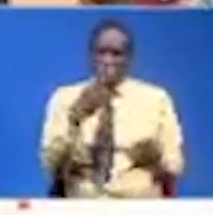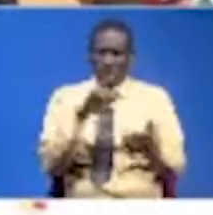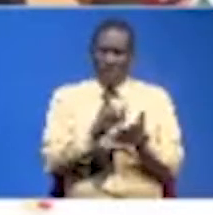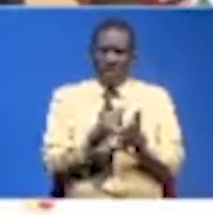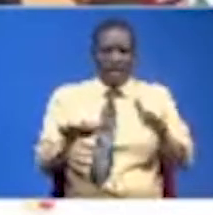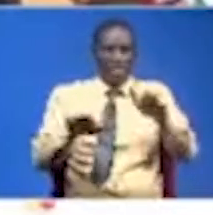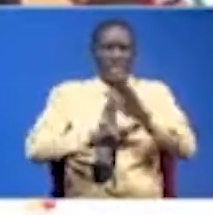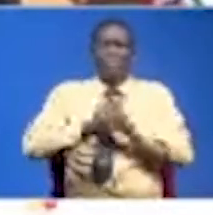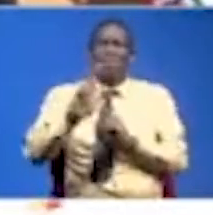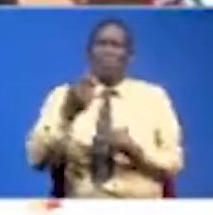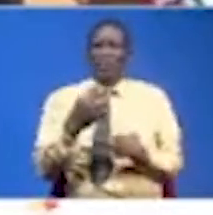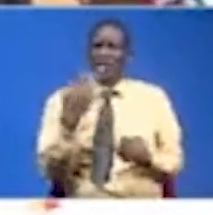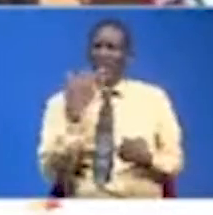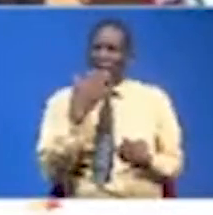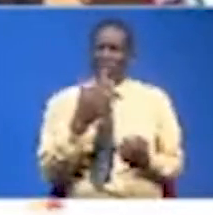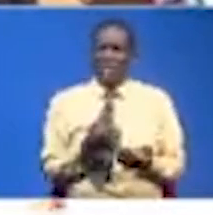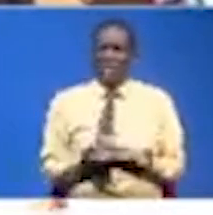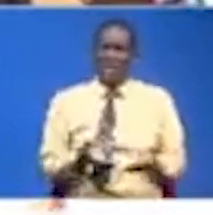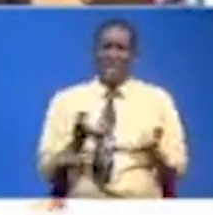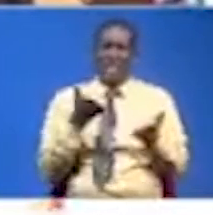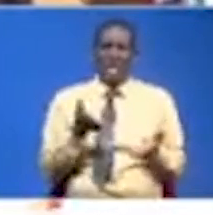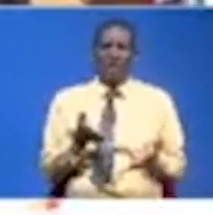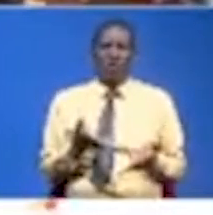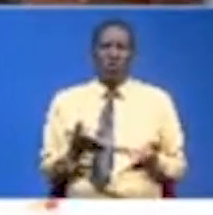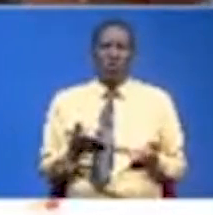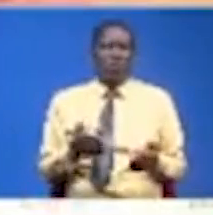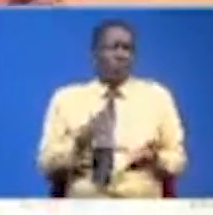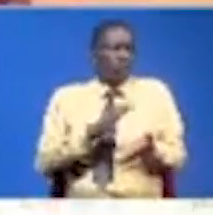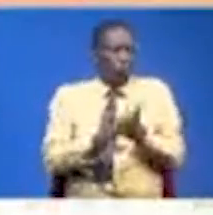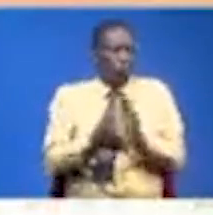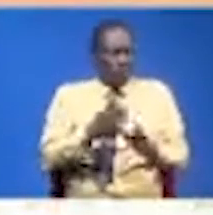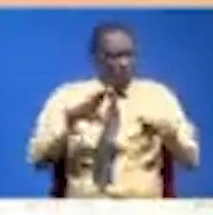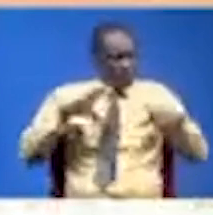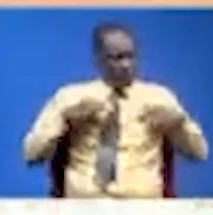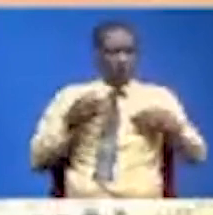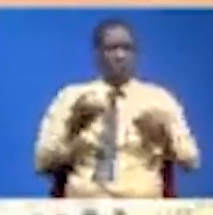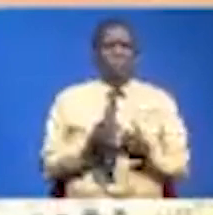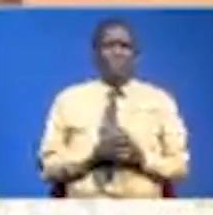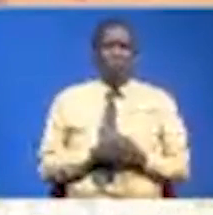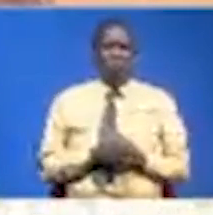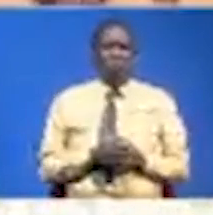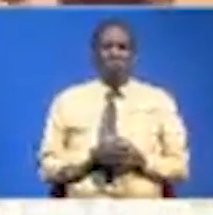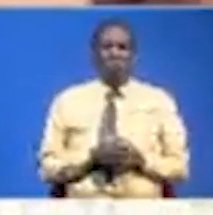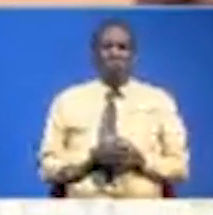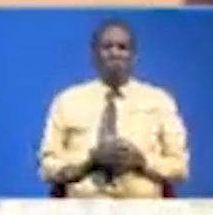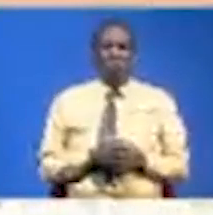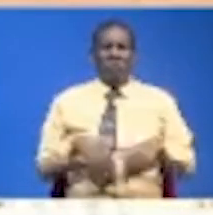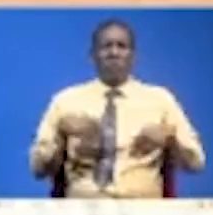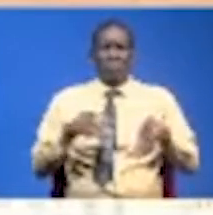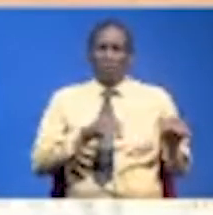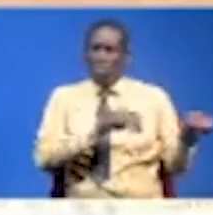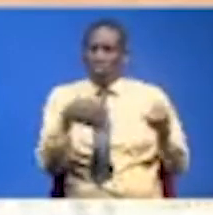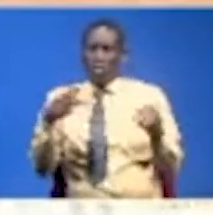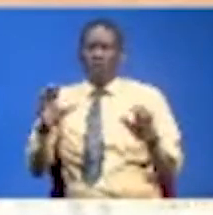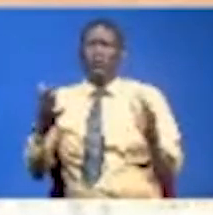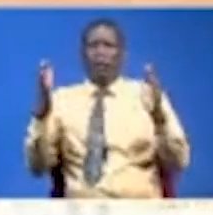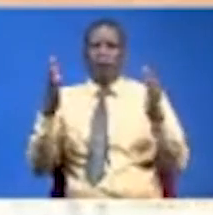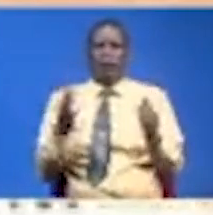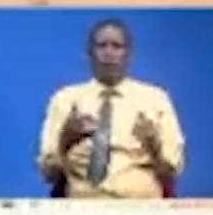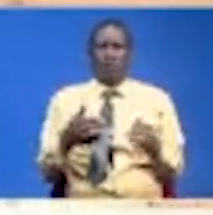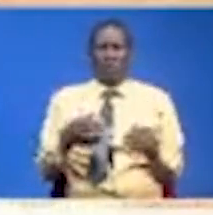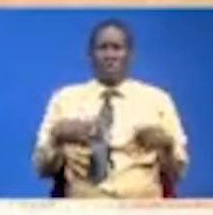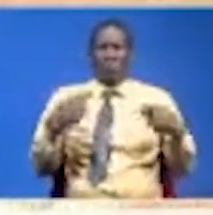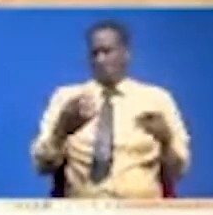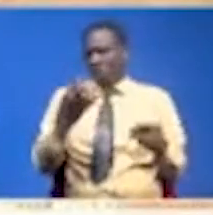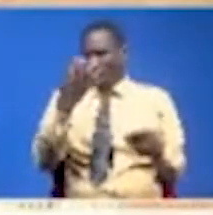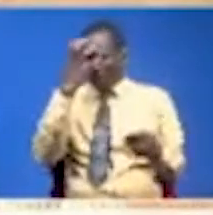Deputy President Rigathi Gachagua hakuna mwenye anamrecognize. Vile watu walitoka kwa sherehe, kwa vile walisirika,